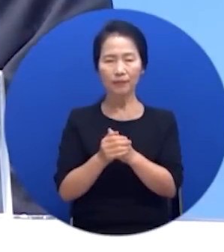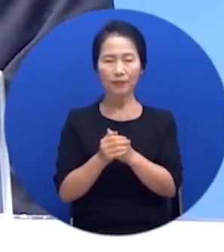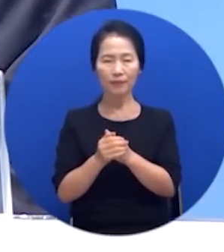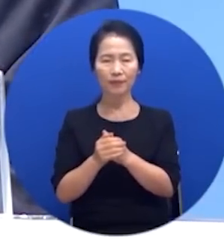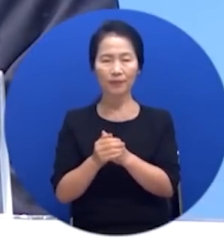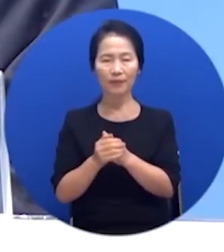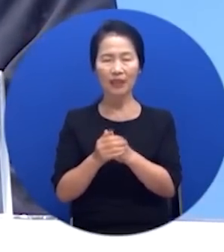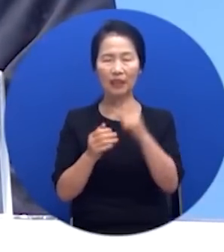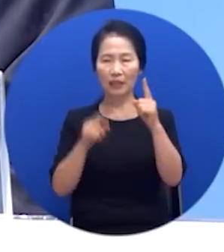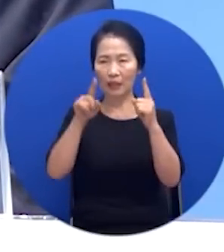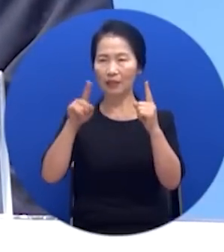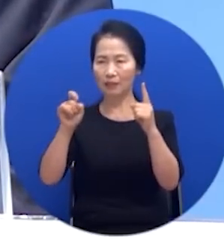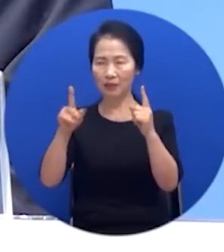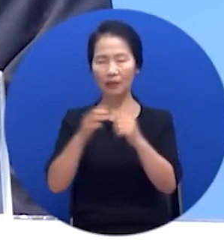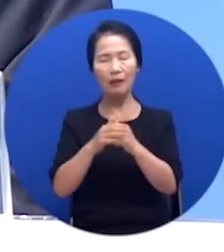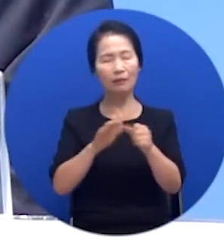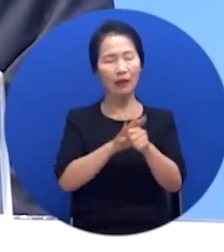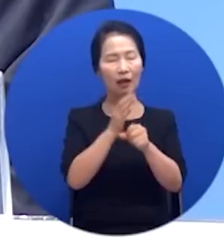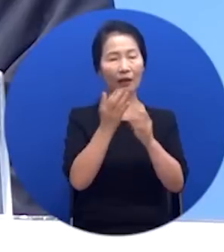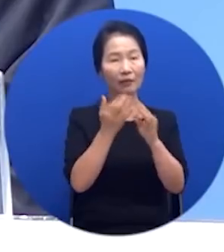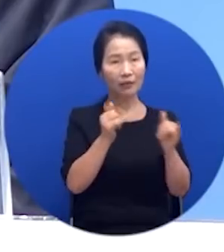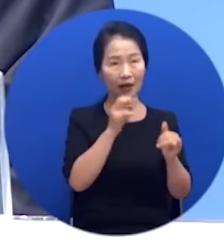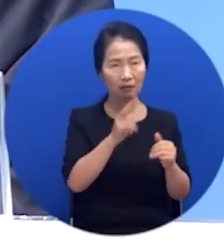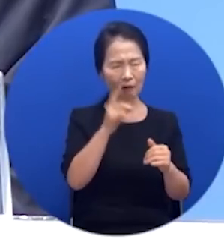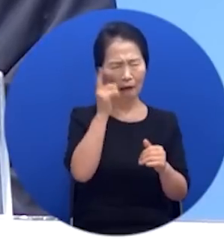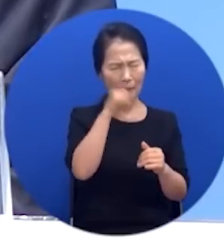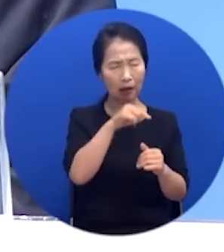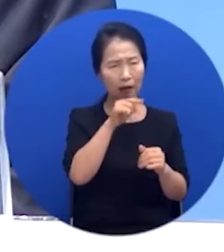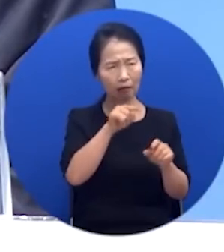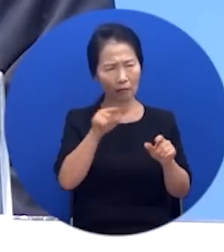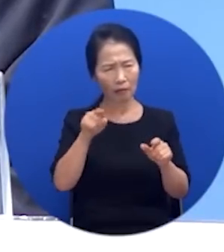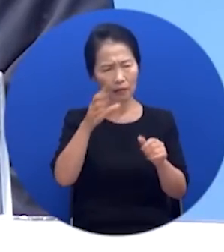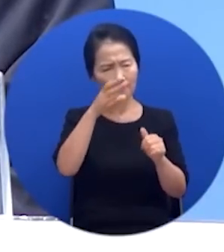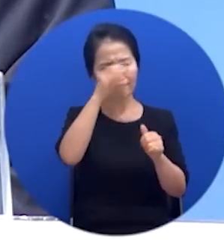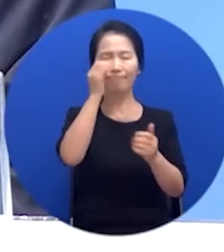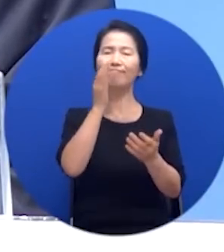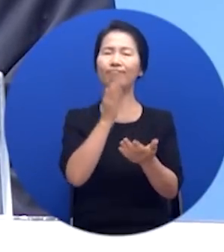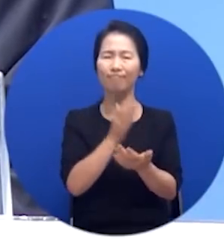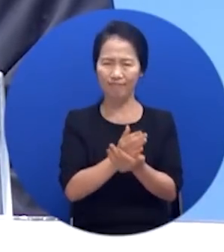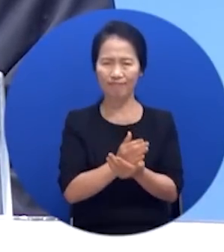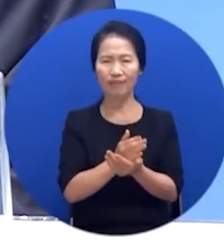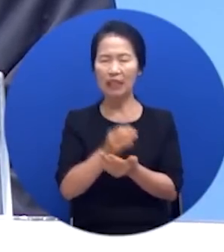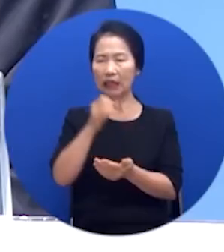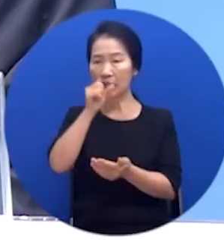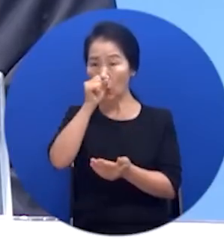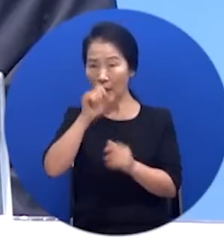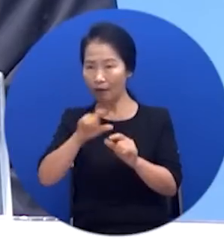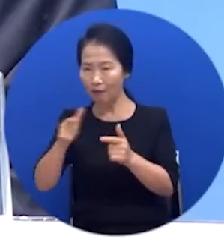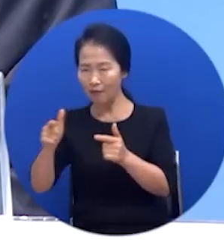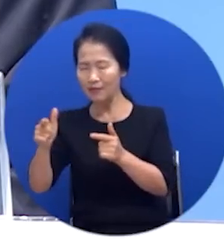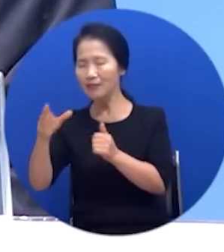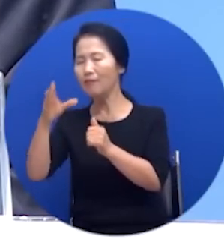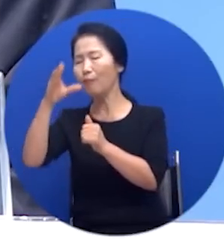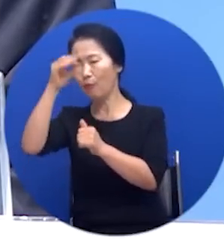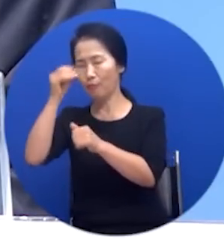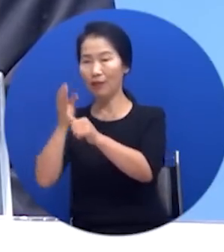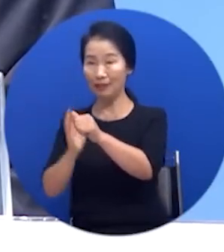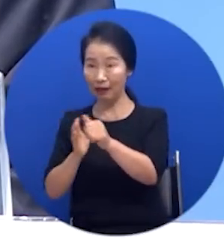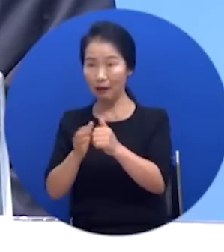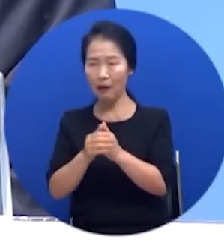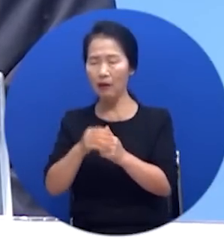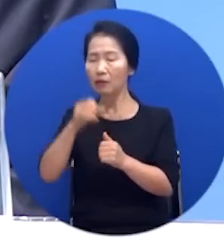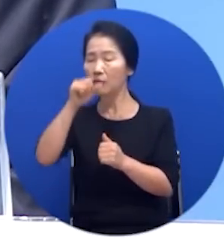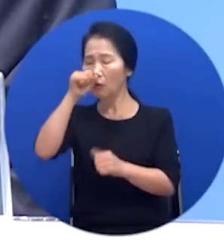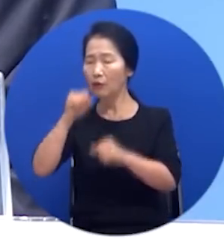사랑하는 자여, 악한 것을 본받지 말고 선한 것을 본받으라. 선을 행하는